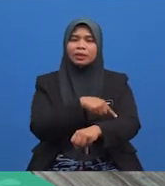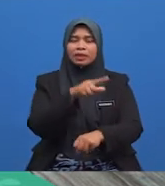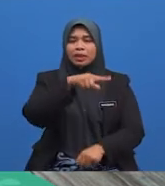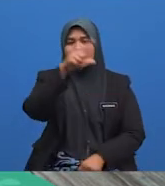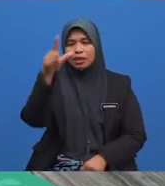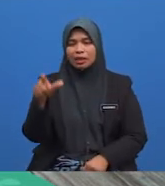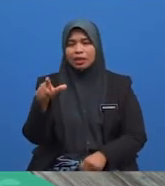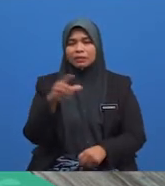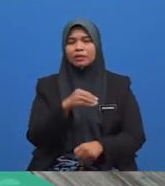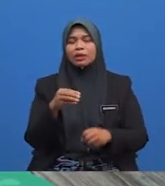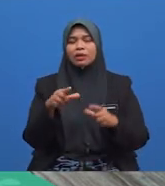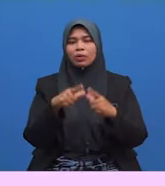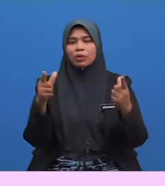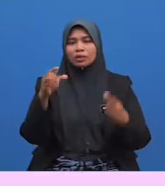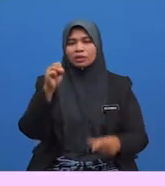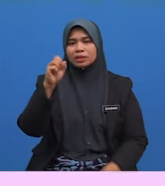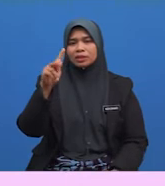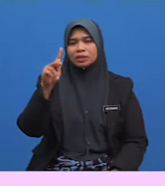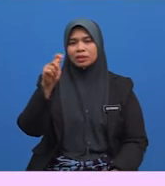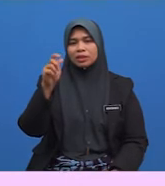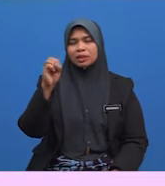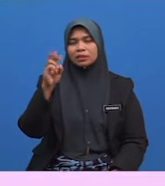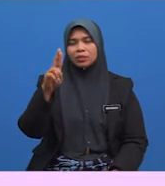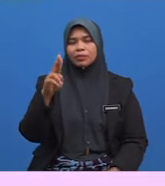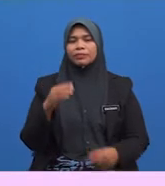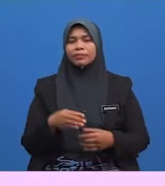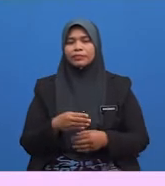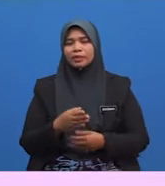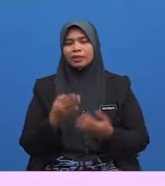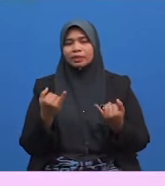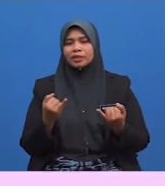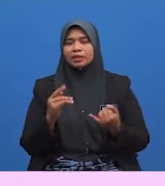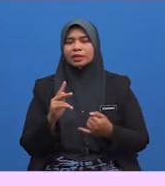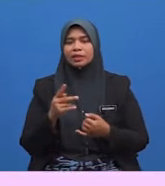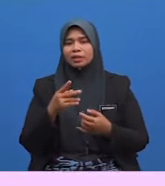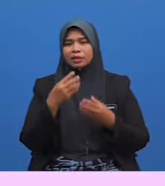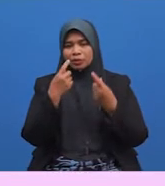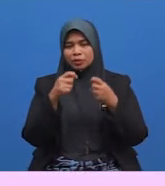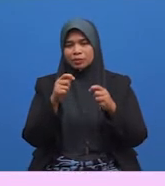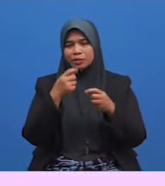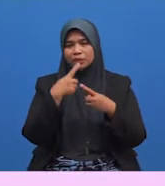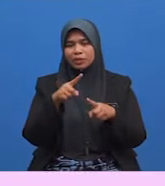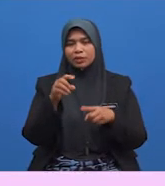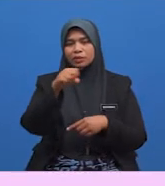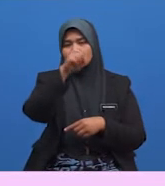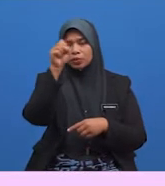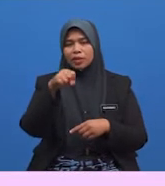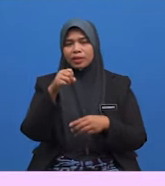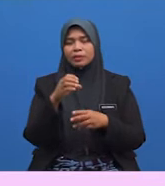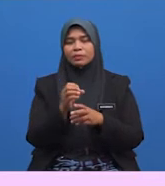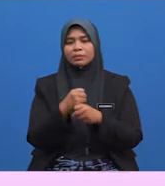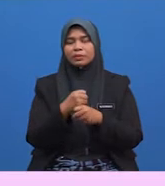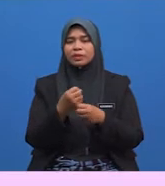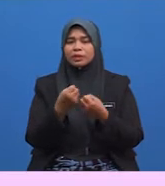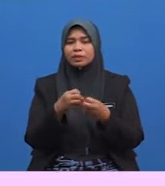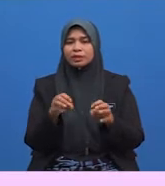lengkuk dan luas sektor. Seterusnya, kita akan cuba menjawab soalan